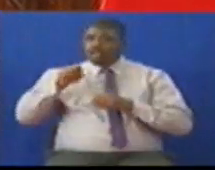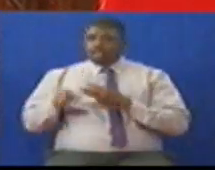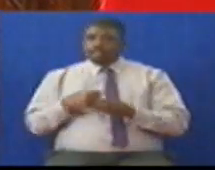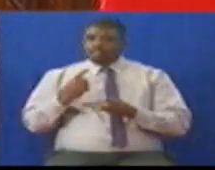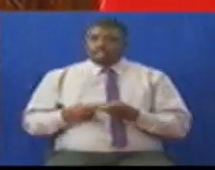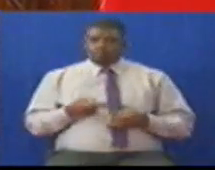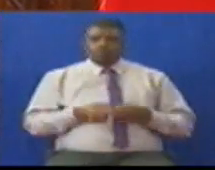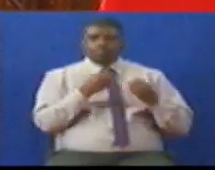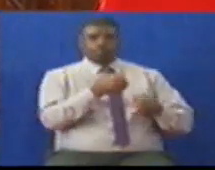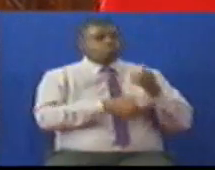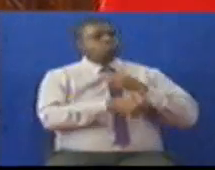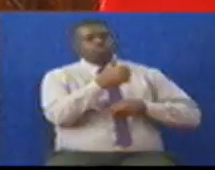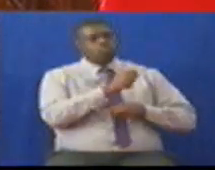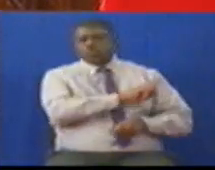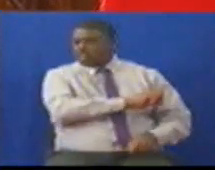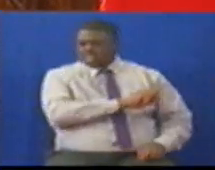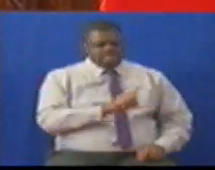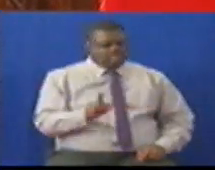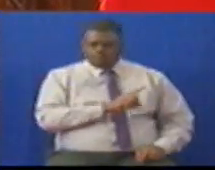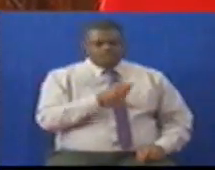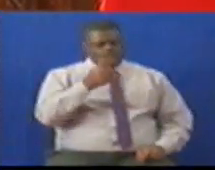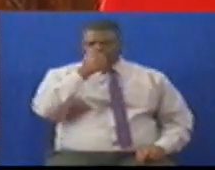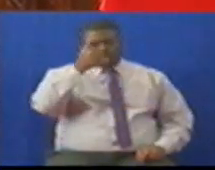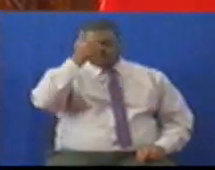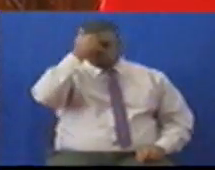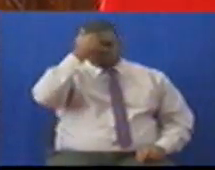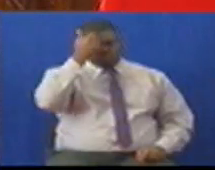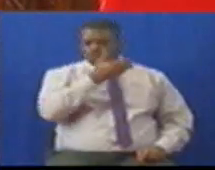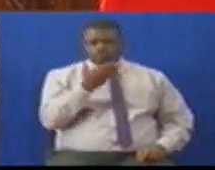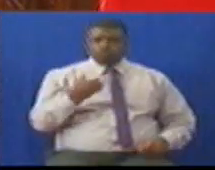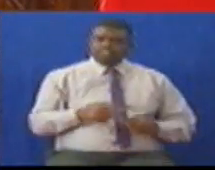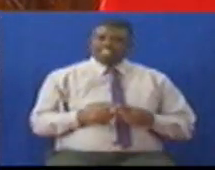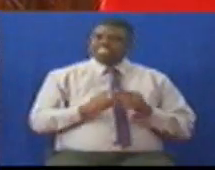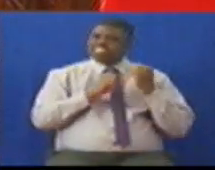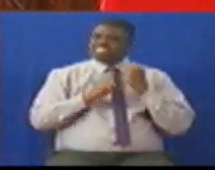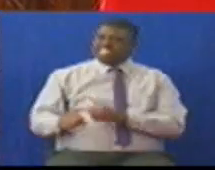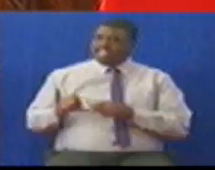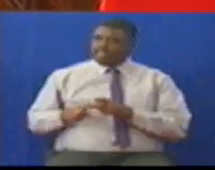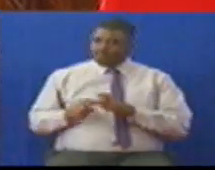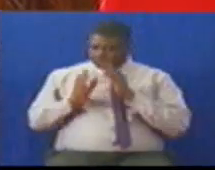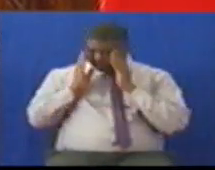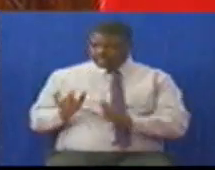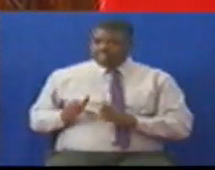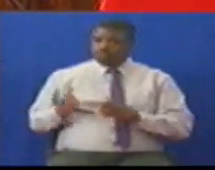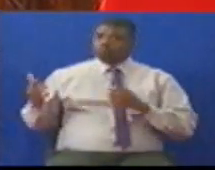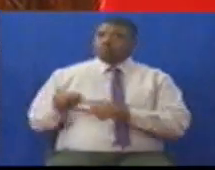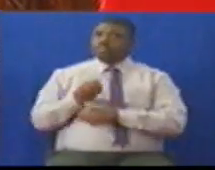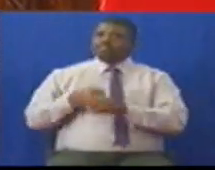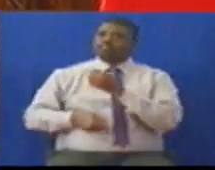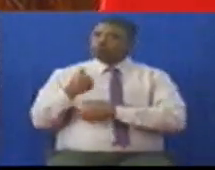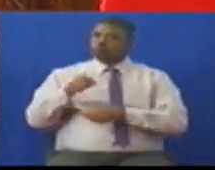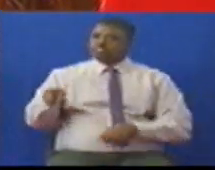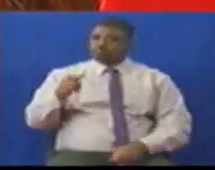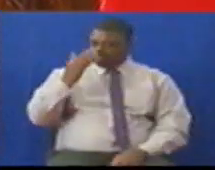uongozi wasiwe na rekodi yoyote ya jinai maadili. Kwa kuzingatia ushauri huo, tutapata viongozi